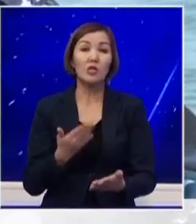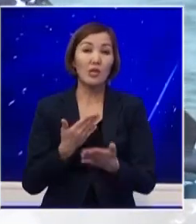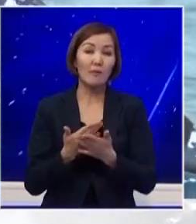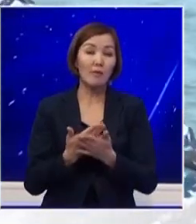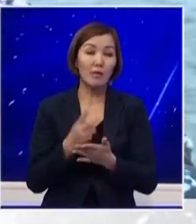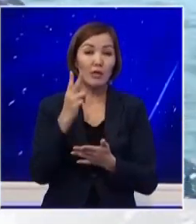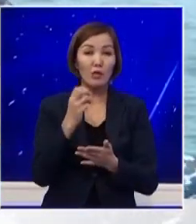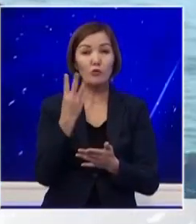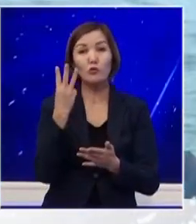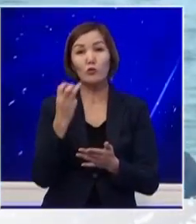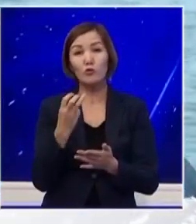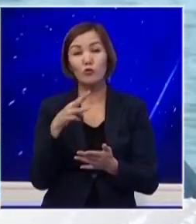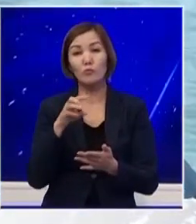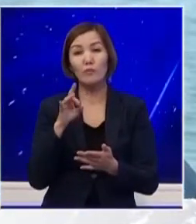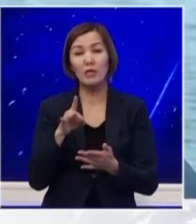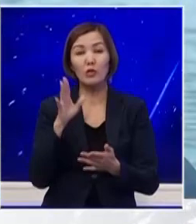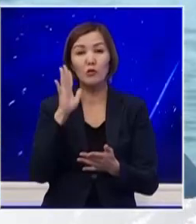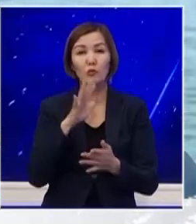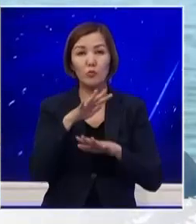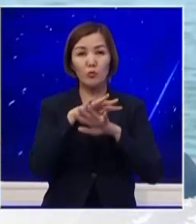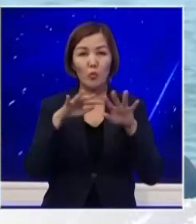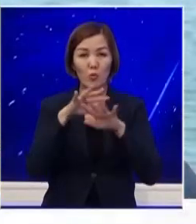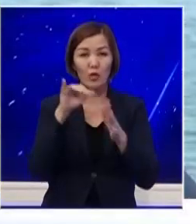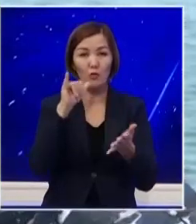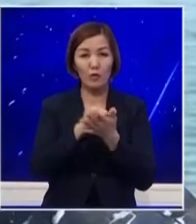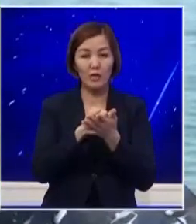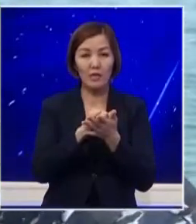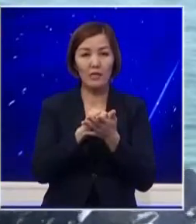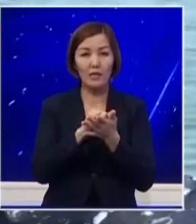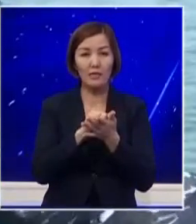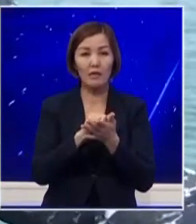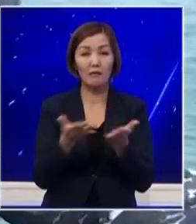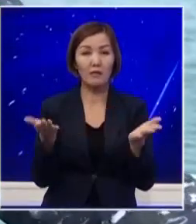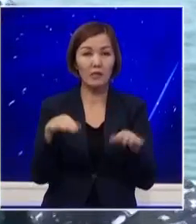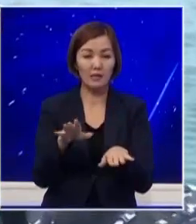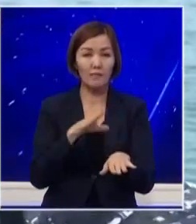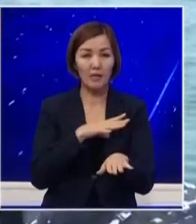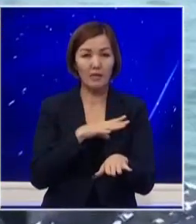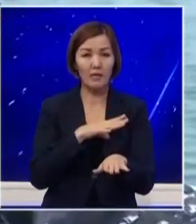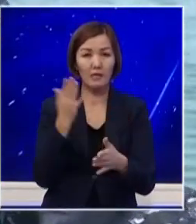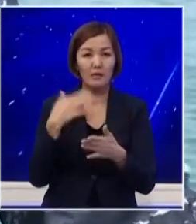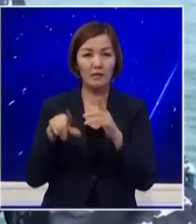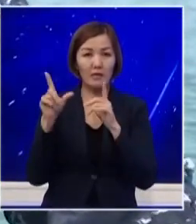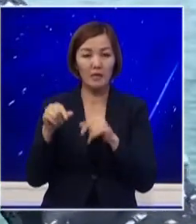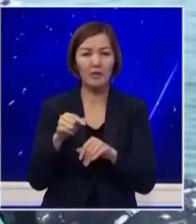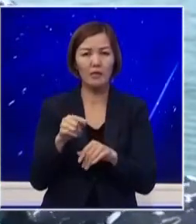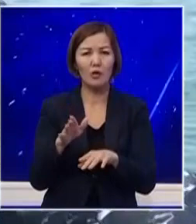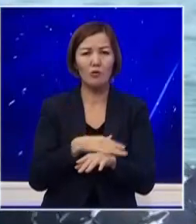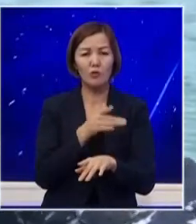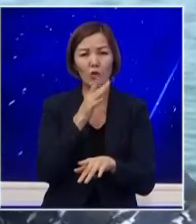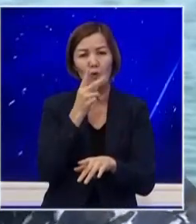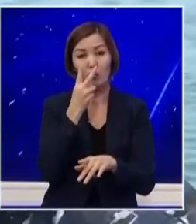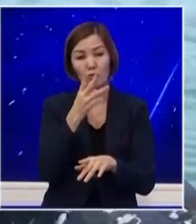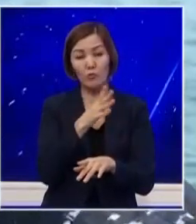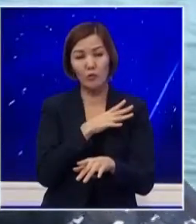шамамен 200-300 метрлік аулау торлары орнатылған. Біреу қойғанда тастап кеткен, себебі орнатылғанына біраз уақыт болғаны